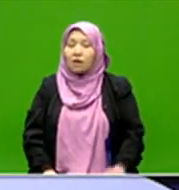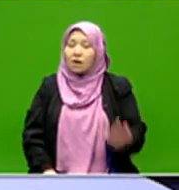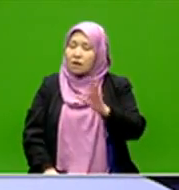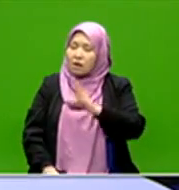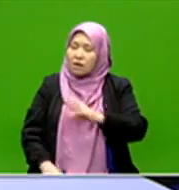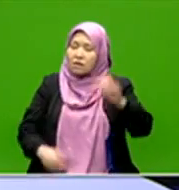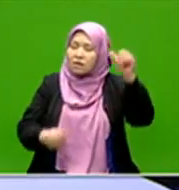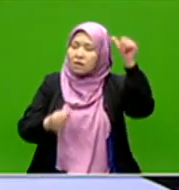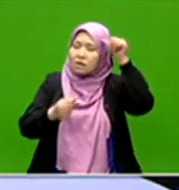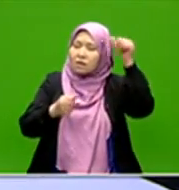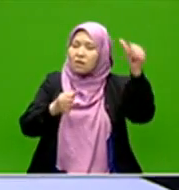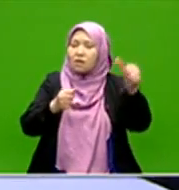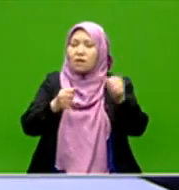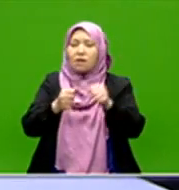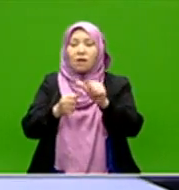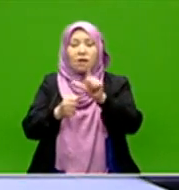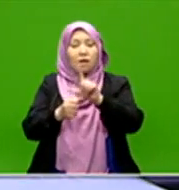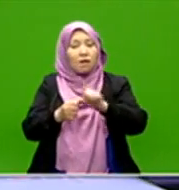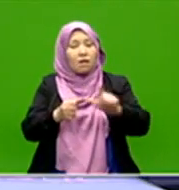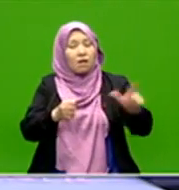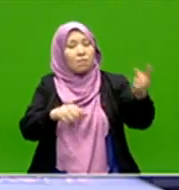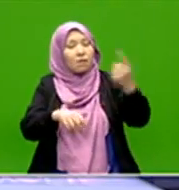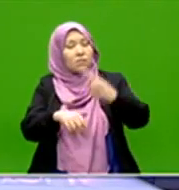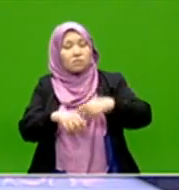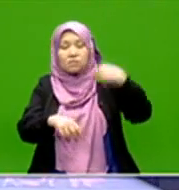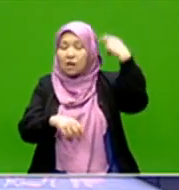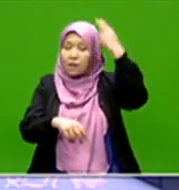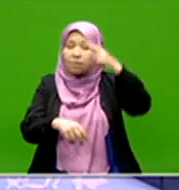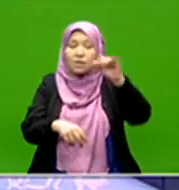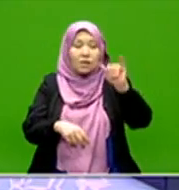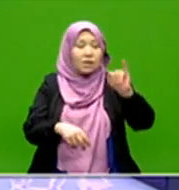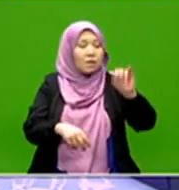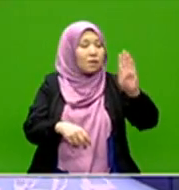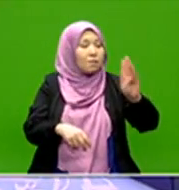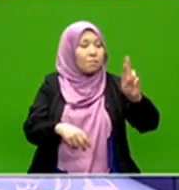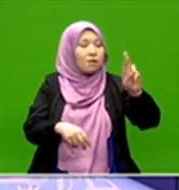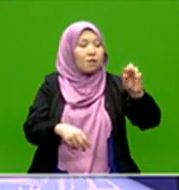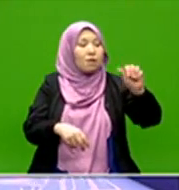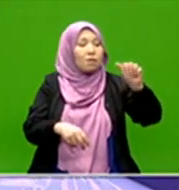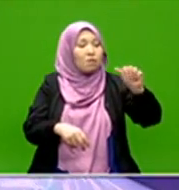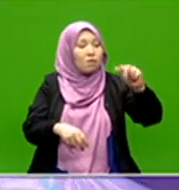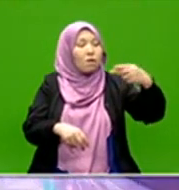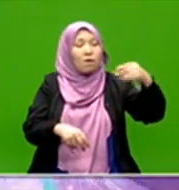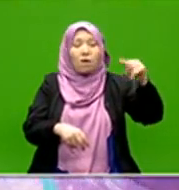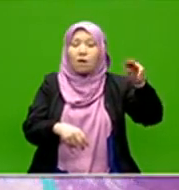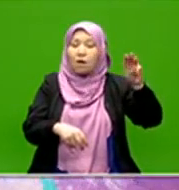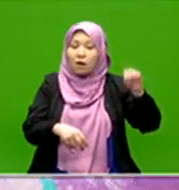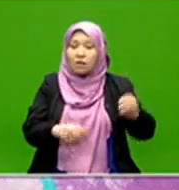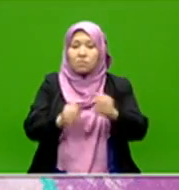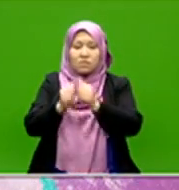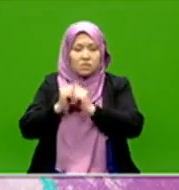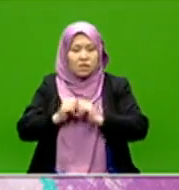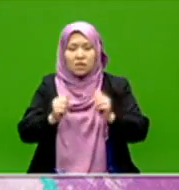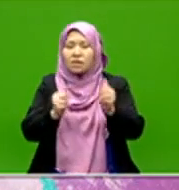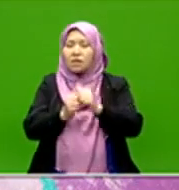وَإِذْ يَرْفَعُ إِبْرَاهِيمُ الْقَوَاعِدَ مِنَ